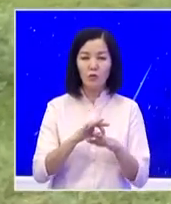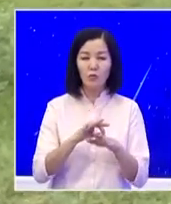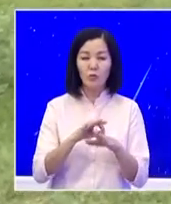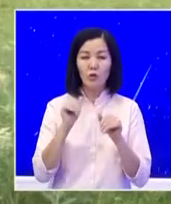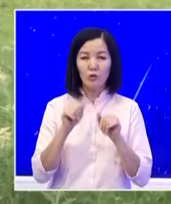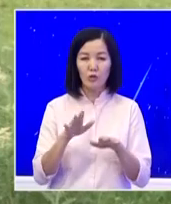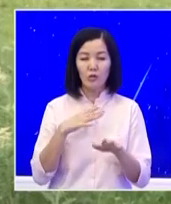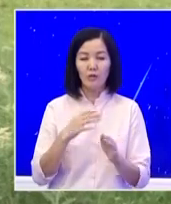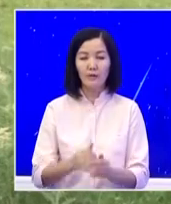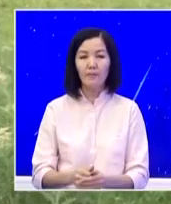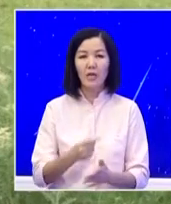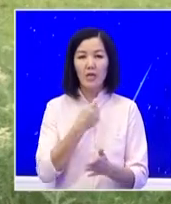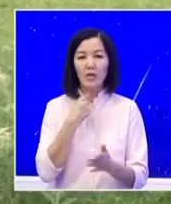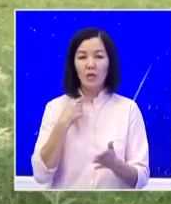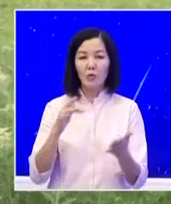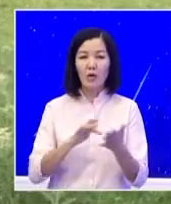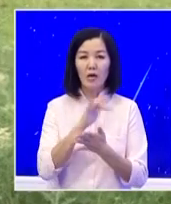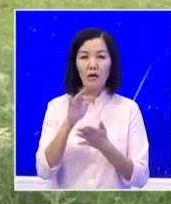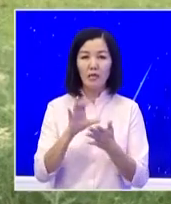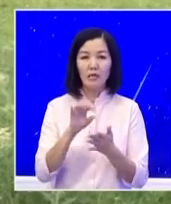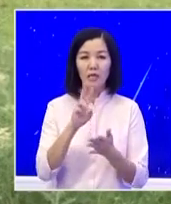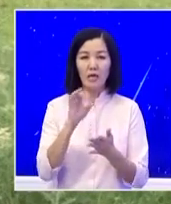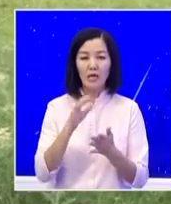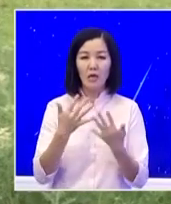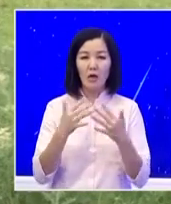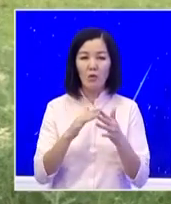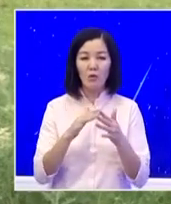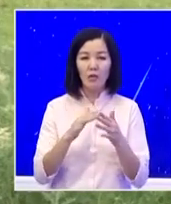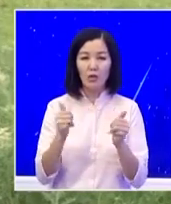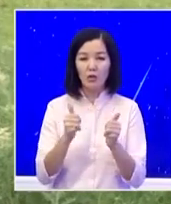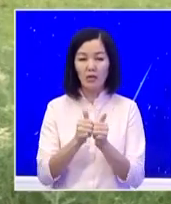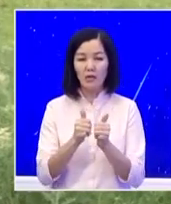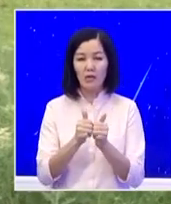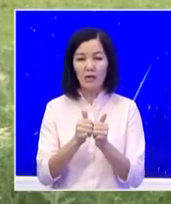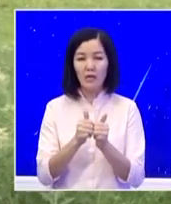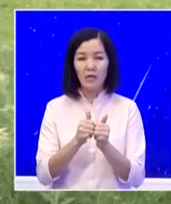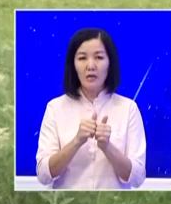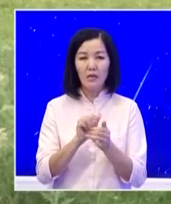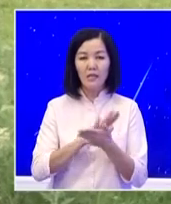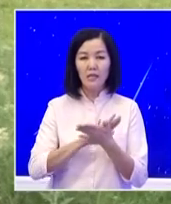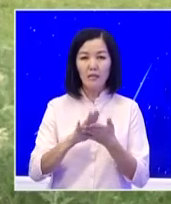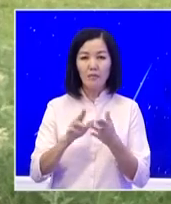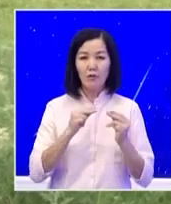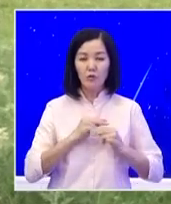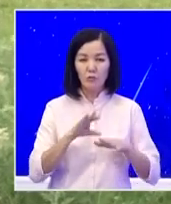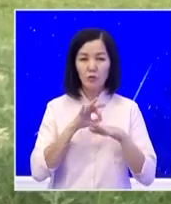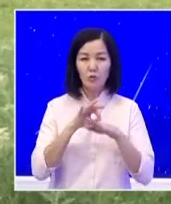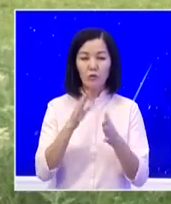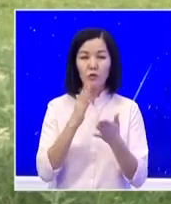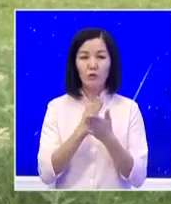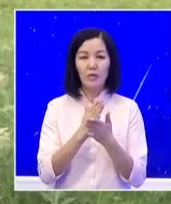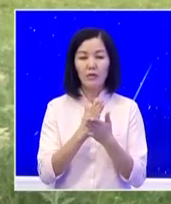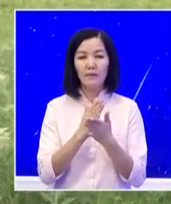көрді. Талдықорған қаласы Еркін ауылдық округінің маңайында сенбілік жұмыстарын жүргізіп жатыр. Міне,